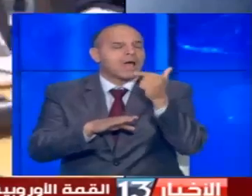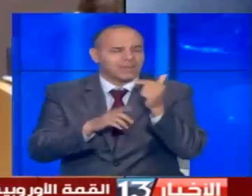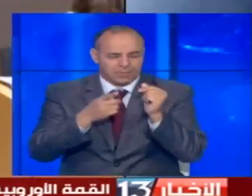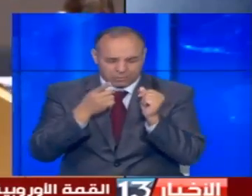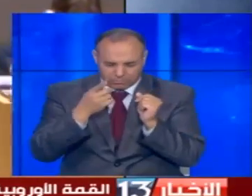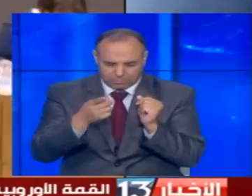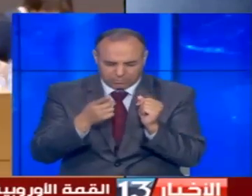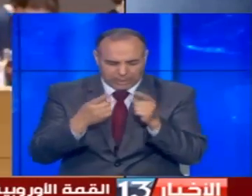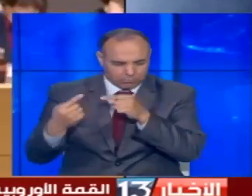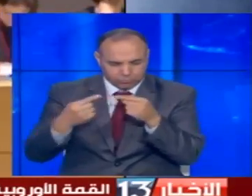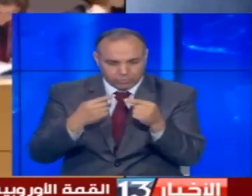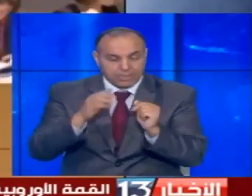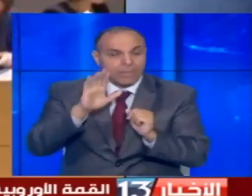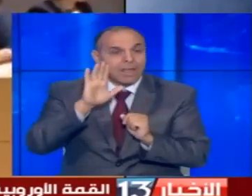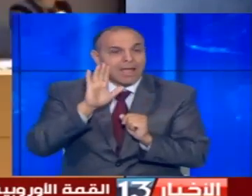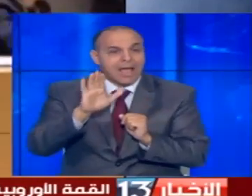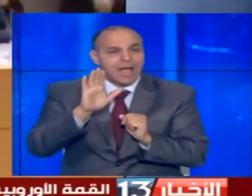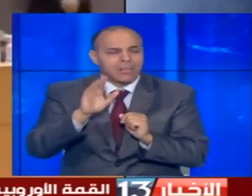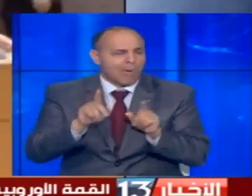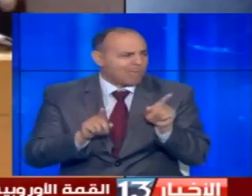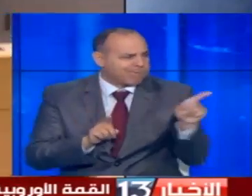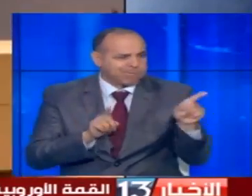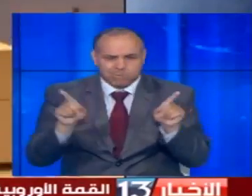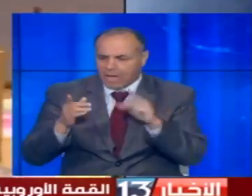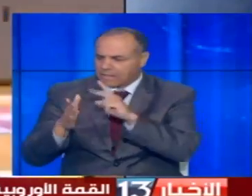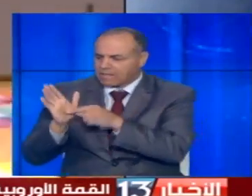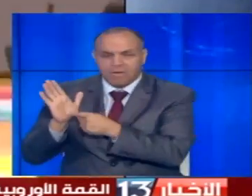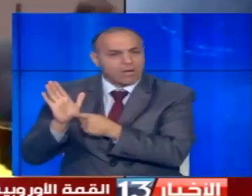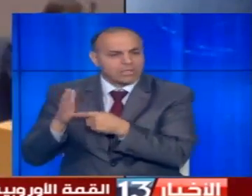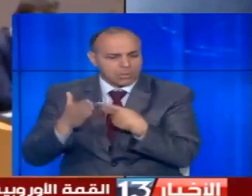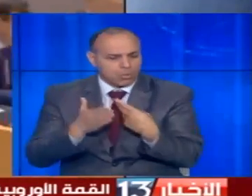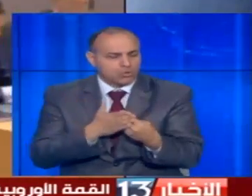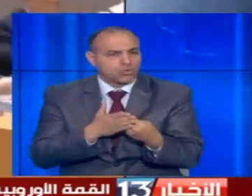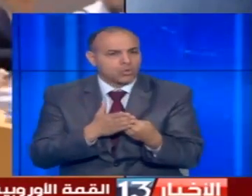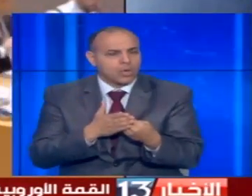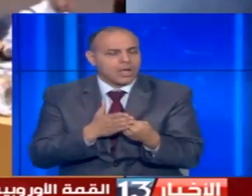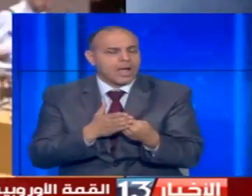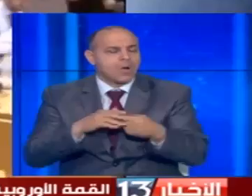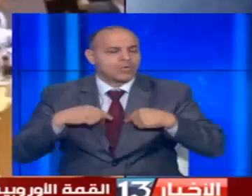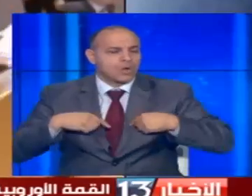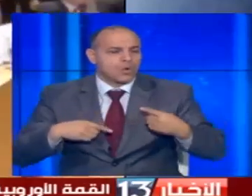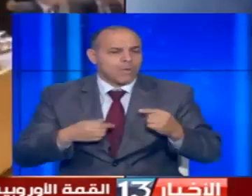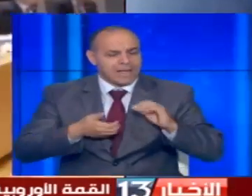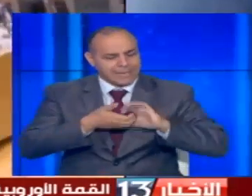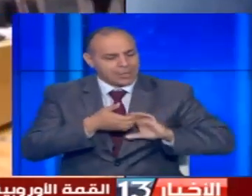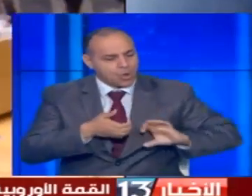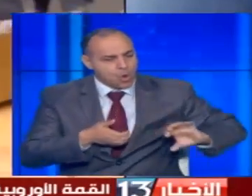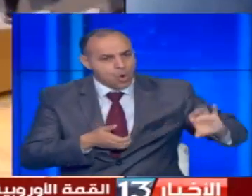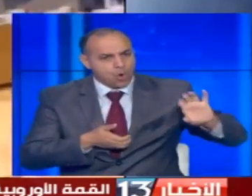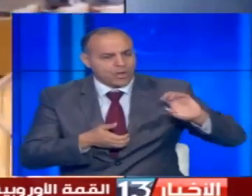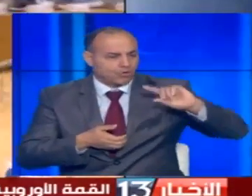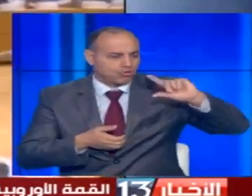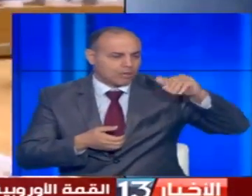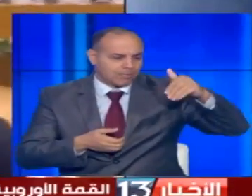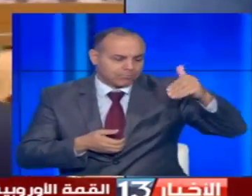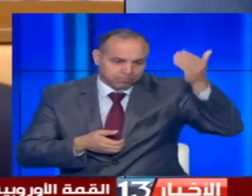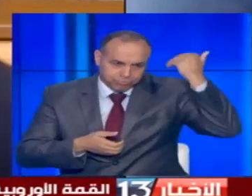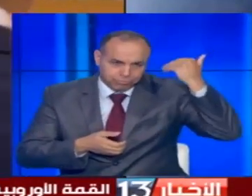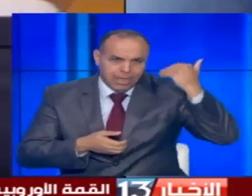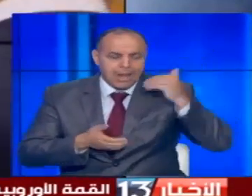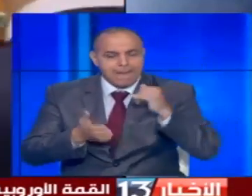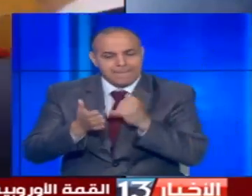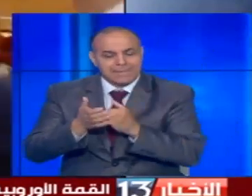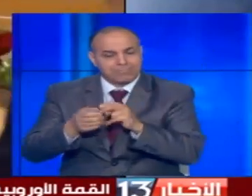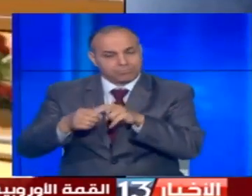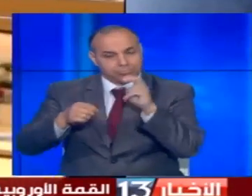المثير للجدل ويرى المنتقدون للاتفاق الذي توصلت اليه ماي مع قاده الاتحاد الاوروبي الشهر الماضي حول بريكزت